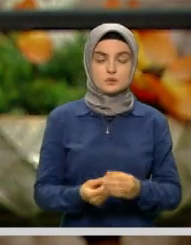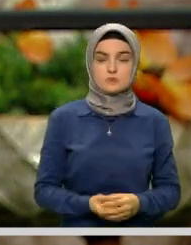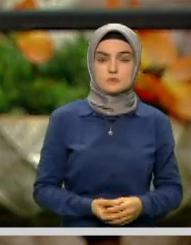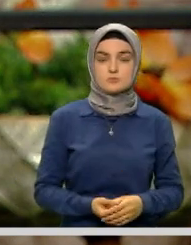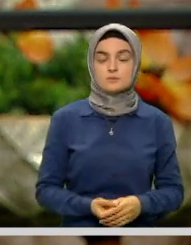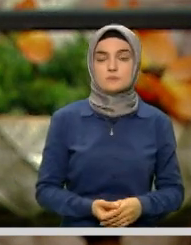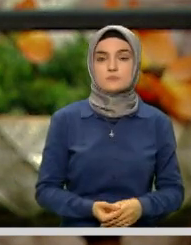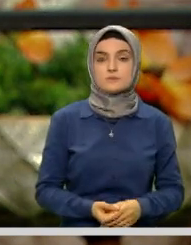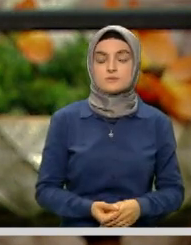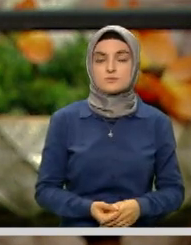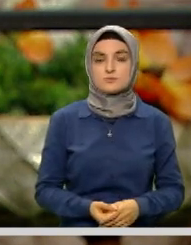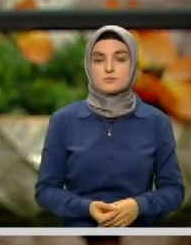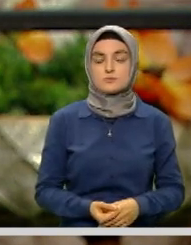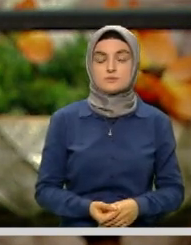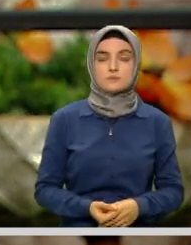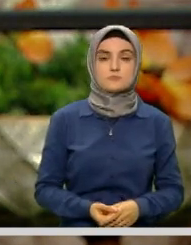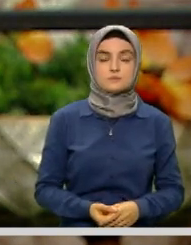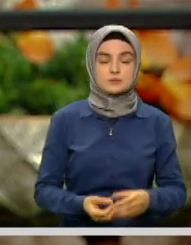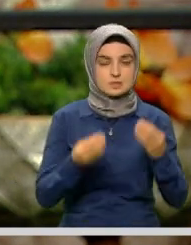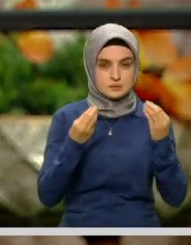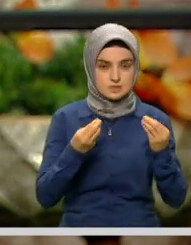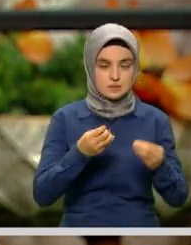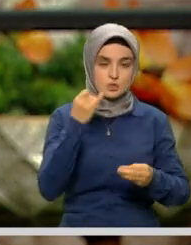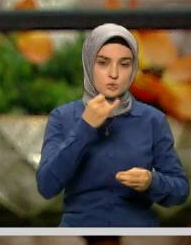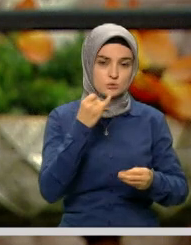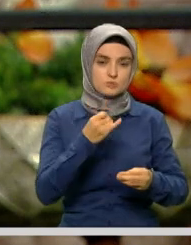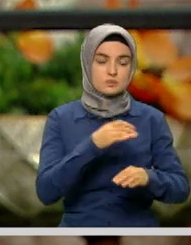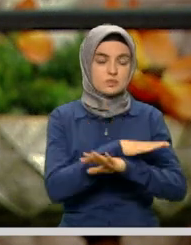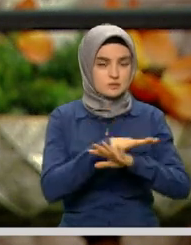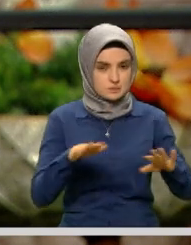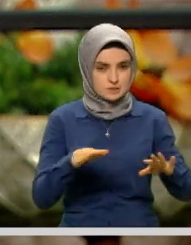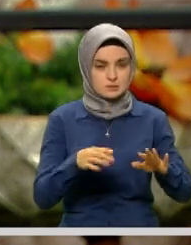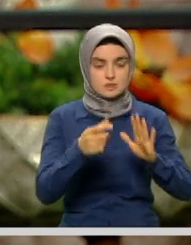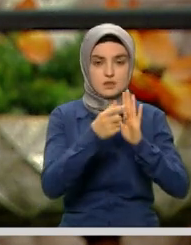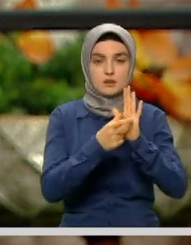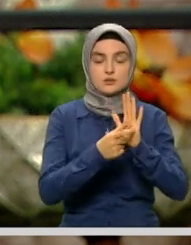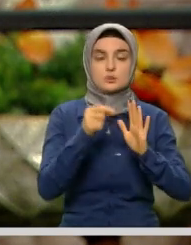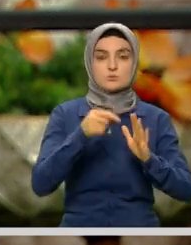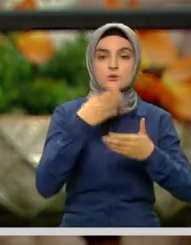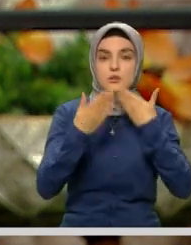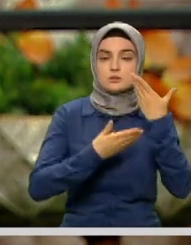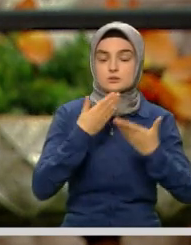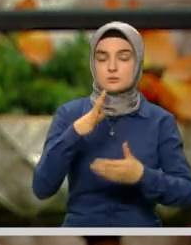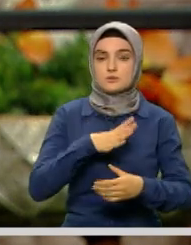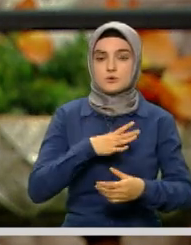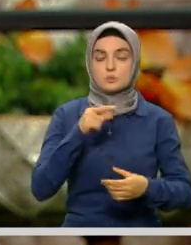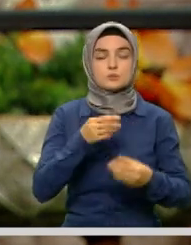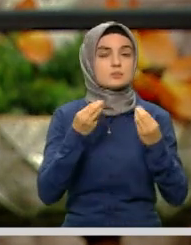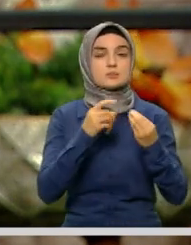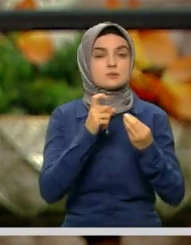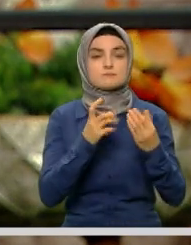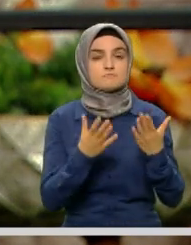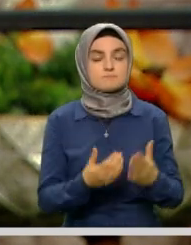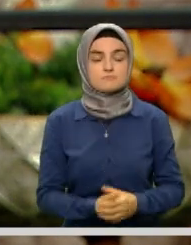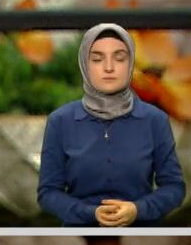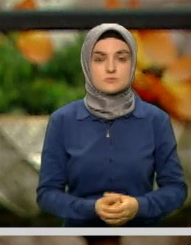yuzibne seyyiat. Yani iyilikler kötülükleri yok eder ayet-i kerimesi aslında bunu ifade ediyor. Buradaki iyilik nedir?